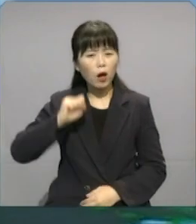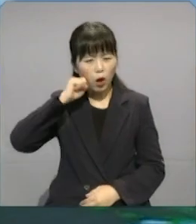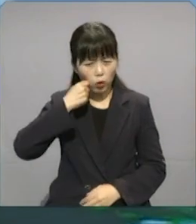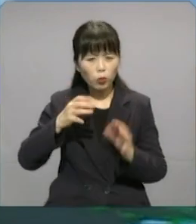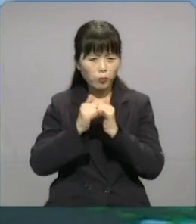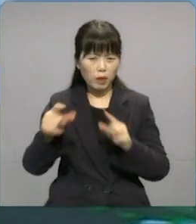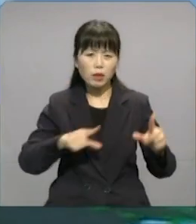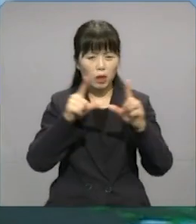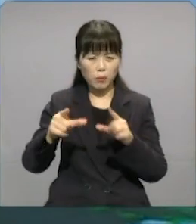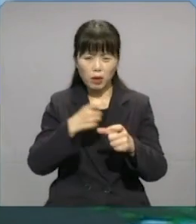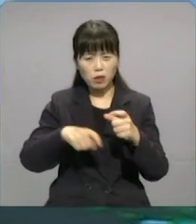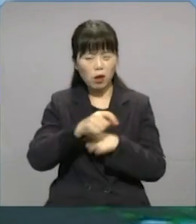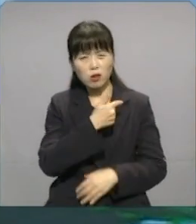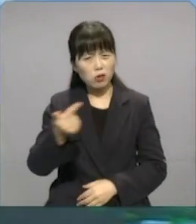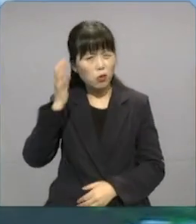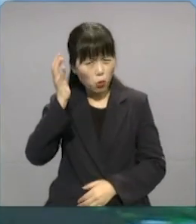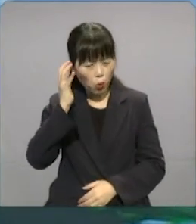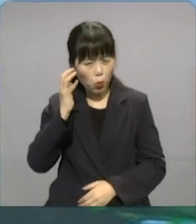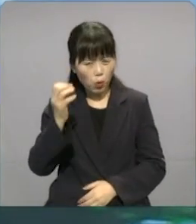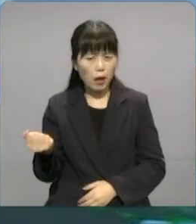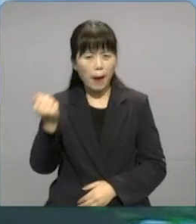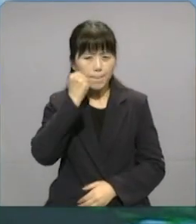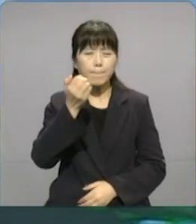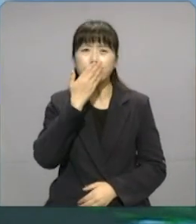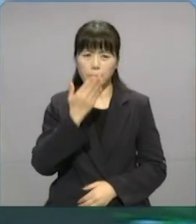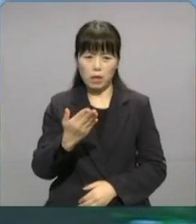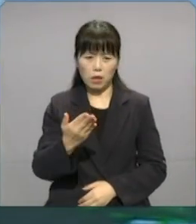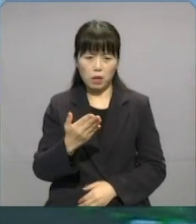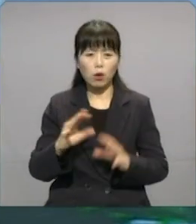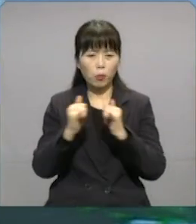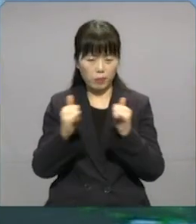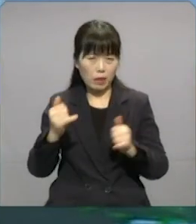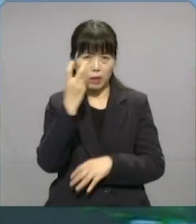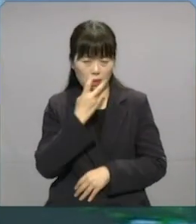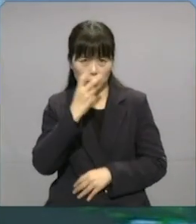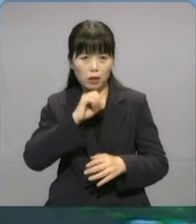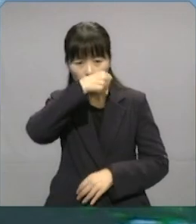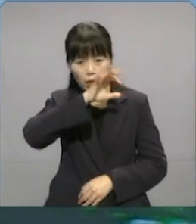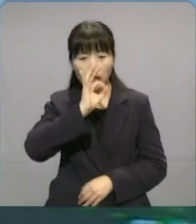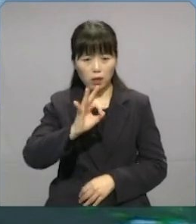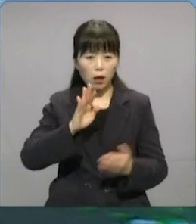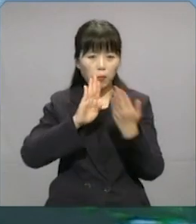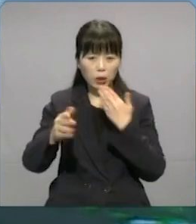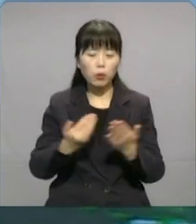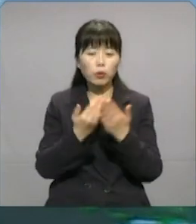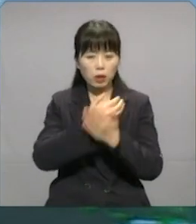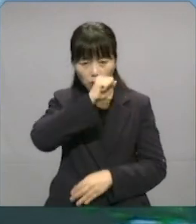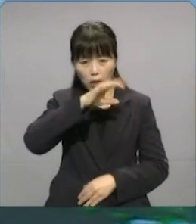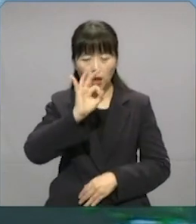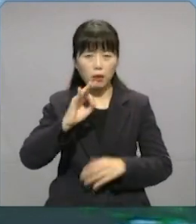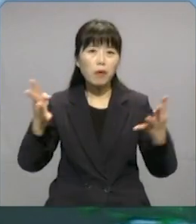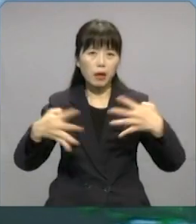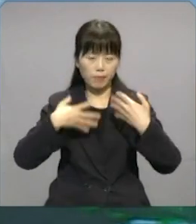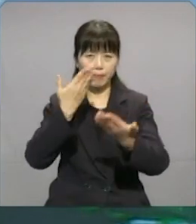어려운 국민의 삶에 더큰 곤란이 닥칠 수 있습니다. 국민을 지키는 예산. 미래로 나아가는